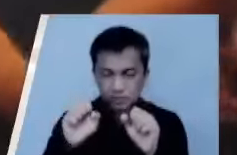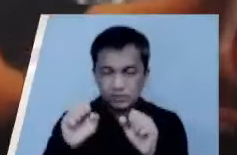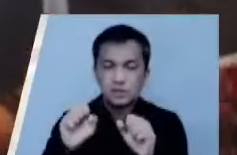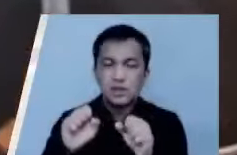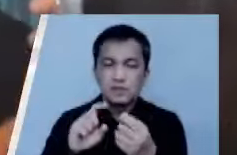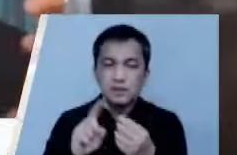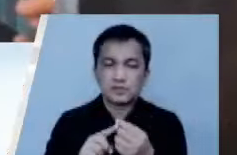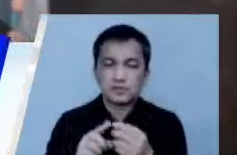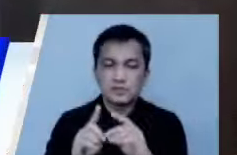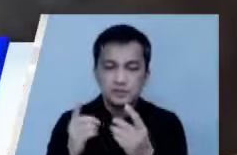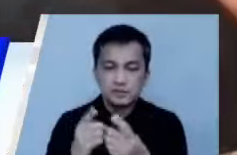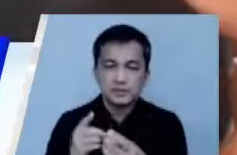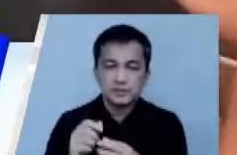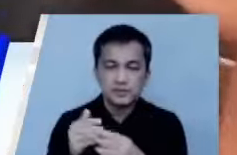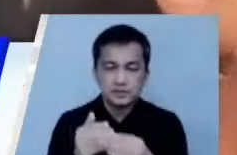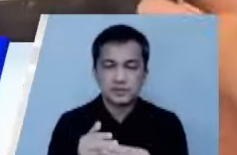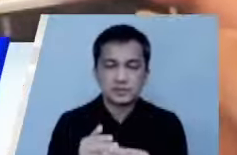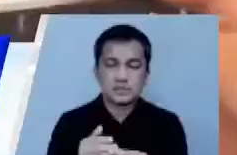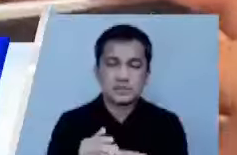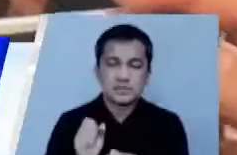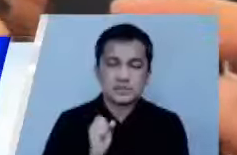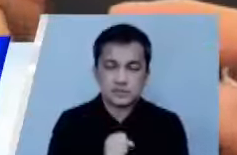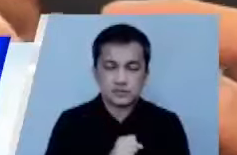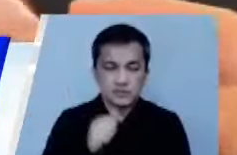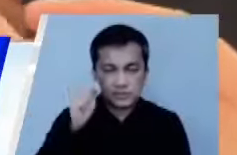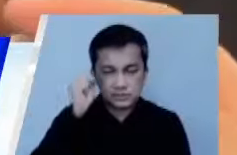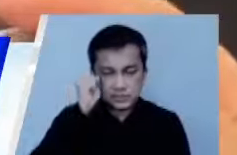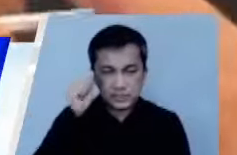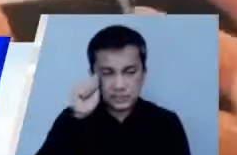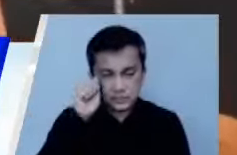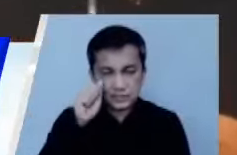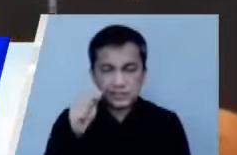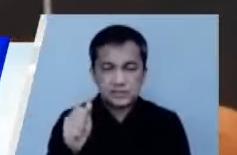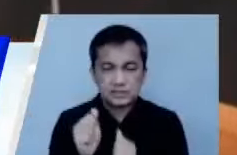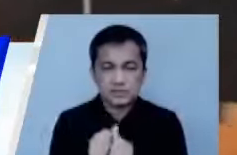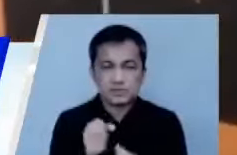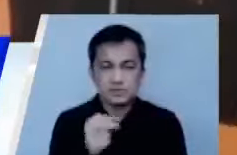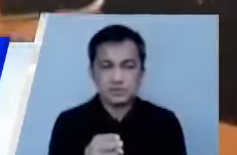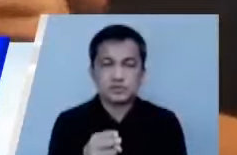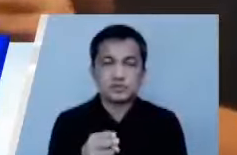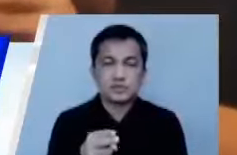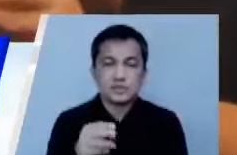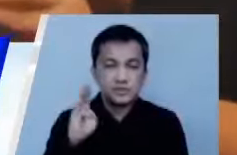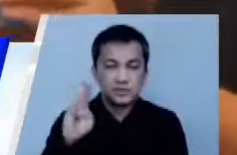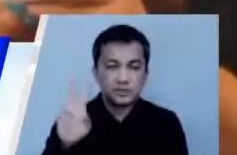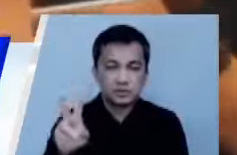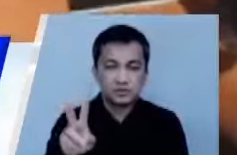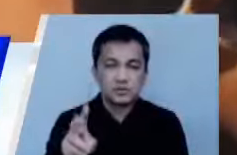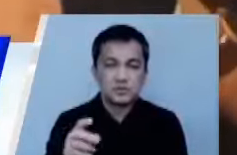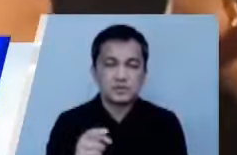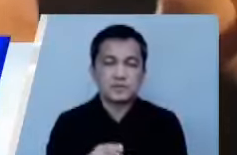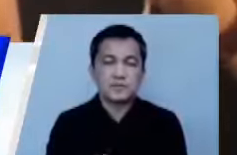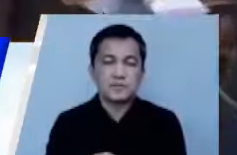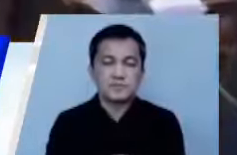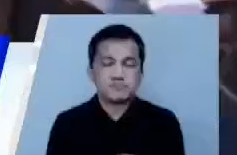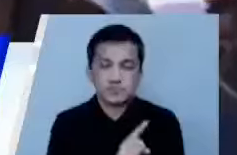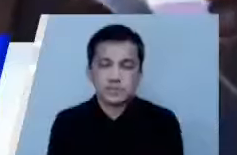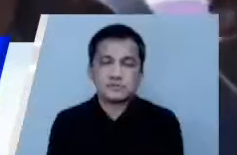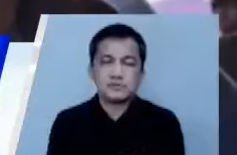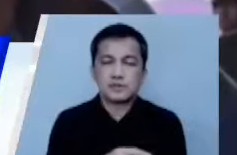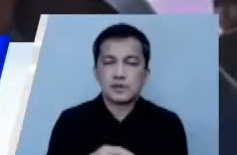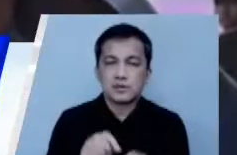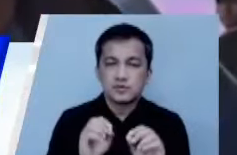itatalagang kalihim na si Senador sny angara kasama sa Uto si Marcos kay angara paigtingin ang pagtuturo ng kasaysayan sa Pilipinas